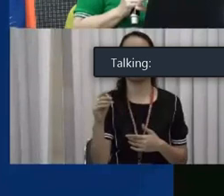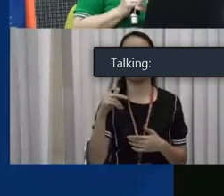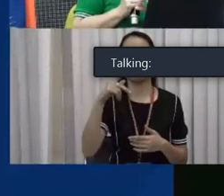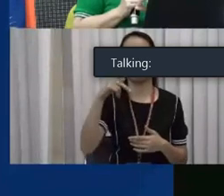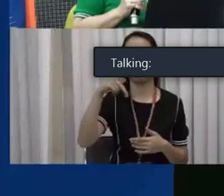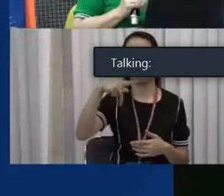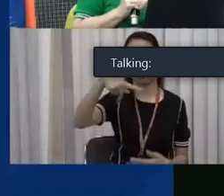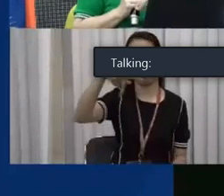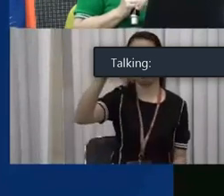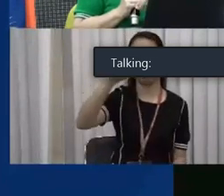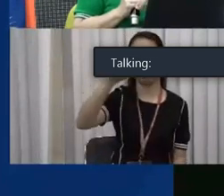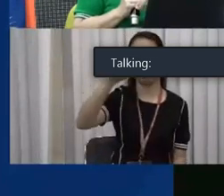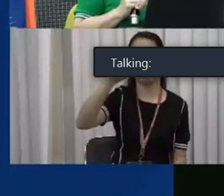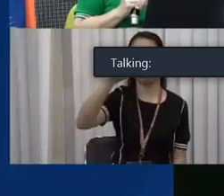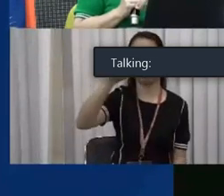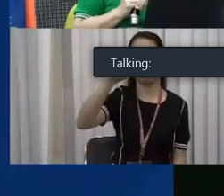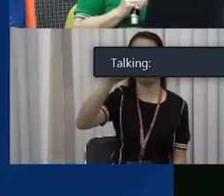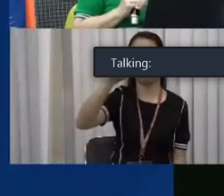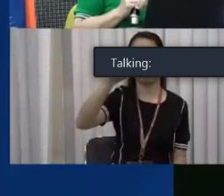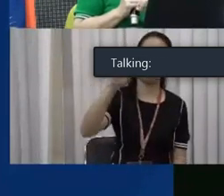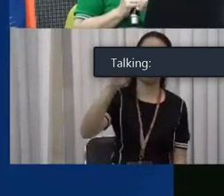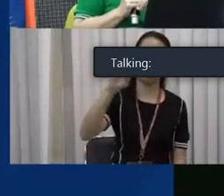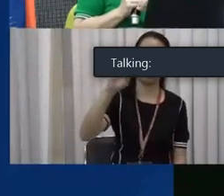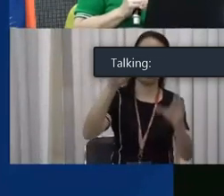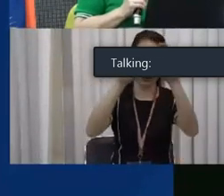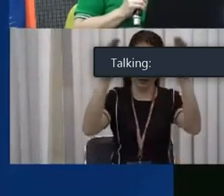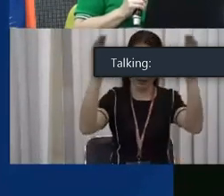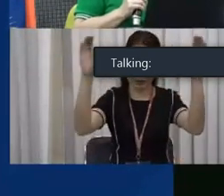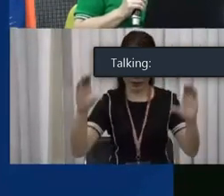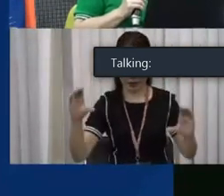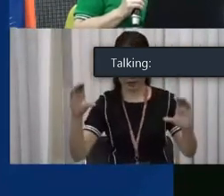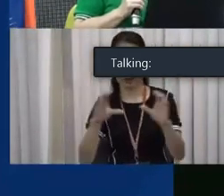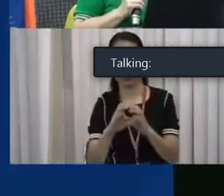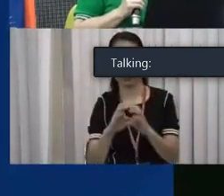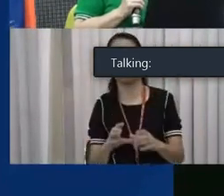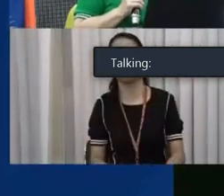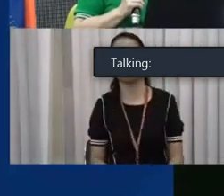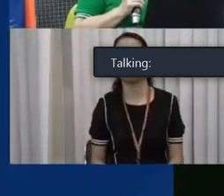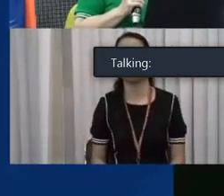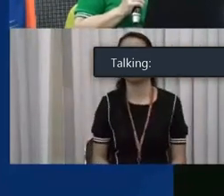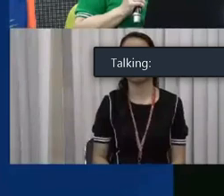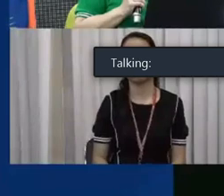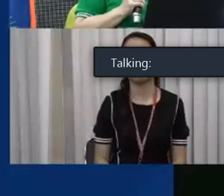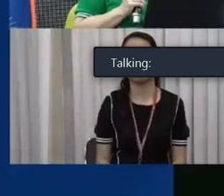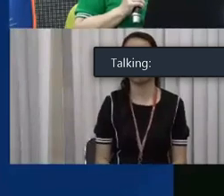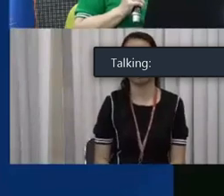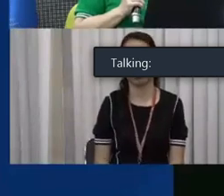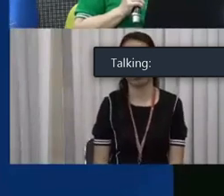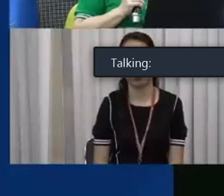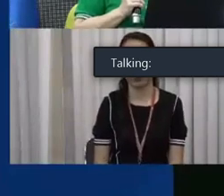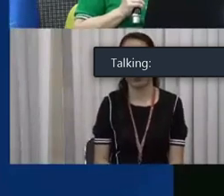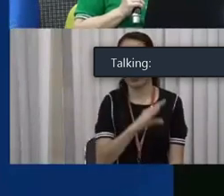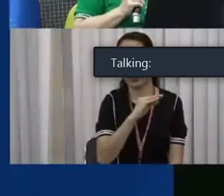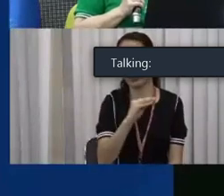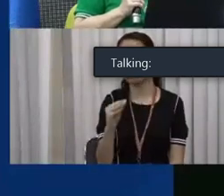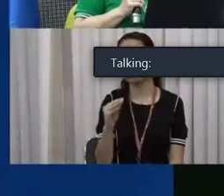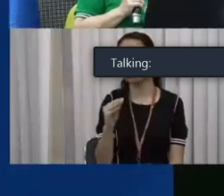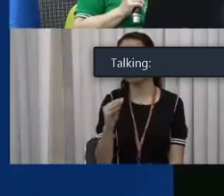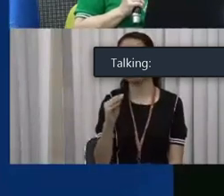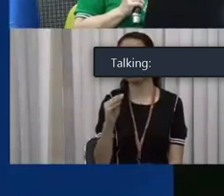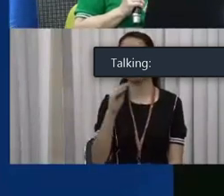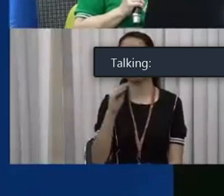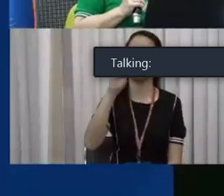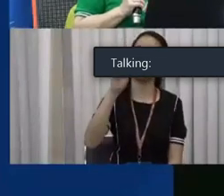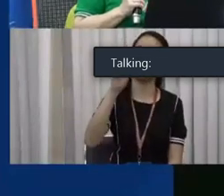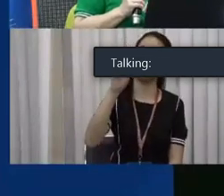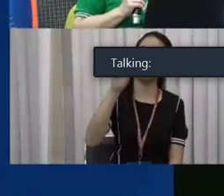kinahanglang likayan sa nato nga ma-involve ta o kanang trouble, no? Kaya gikinahanglan na ba di ay ang NBI, police,